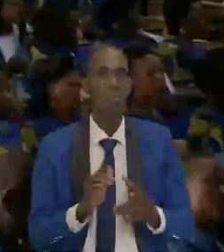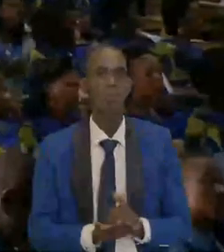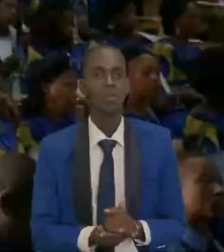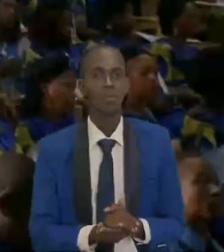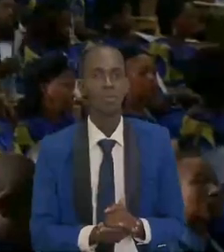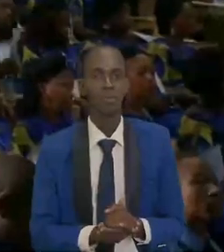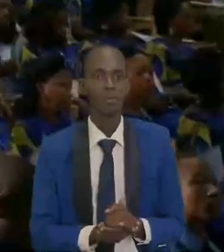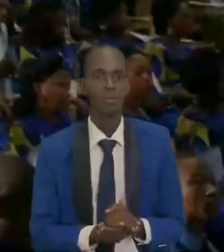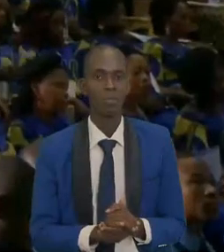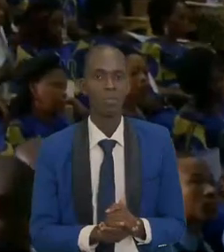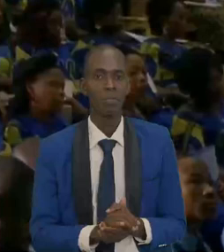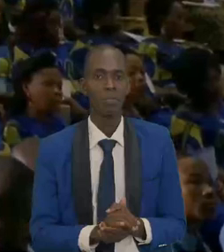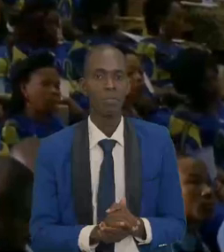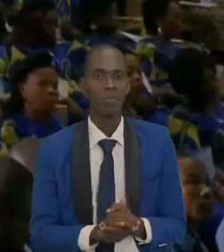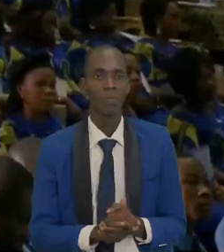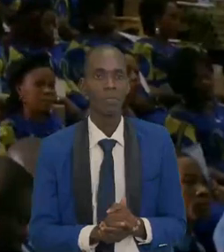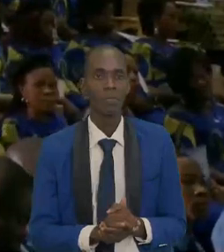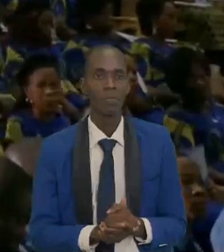produit en son temps.